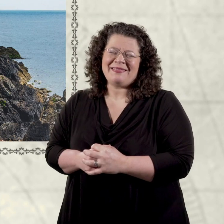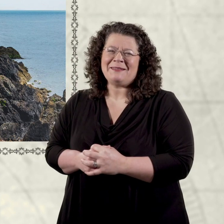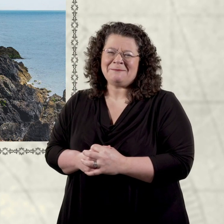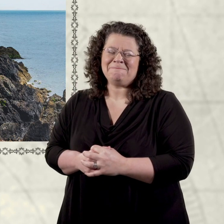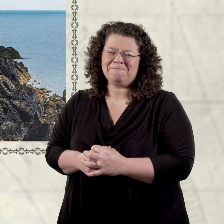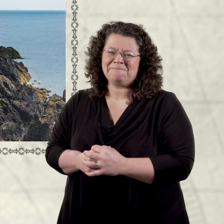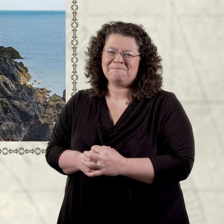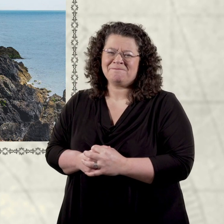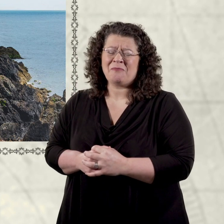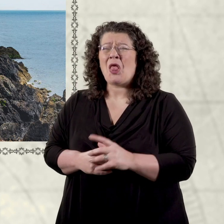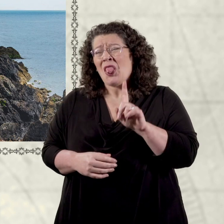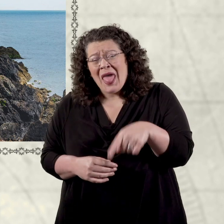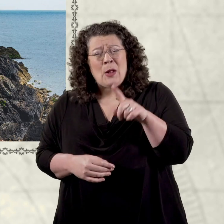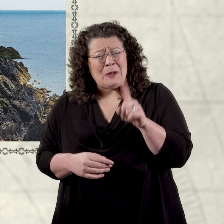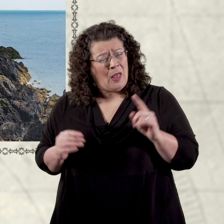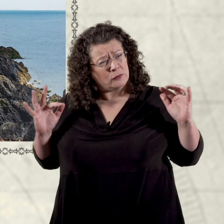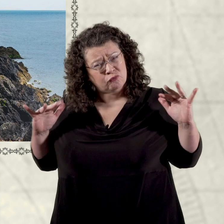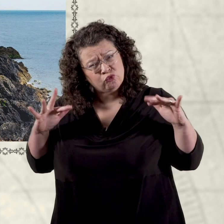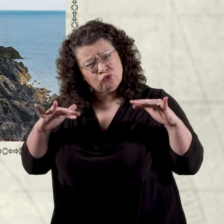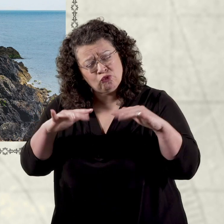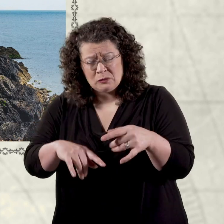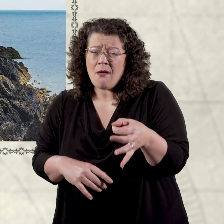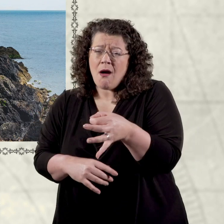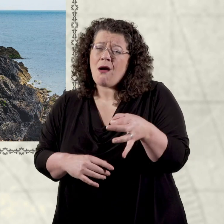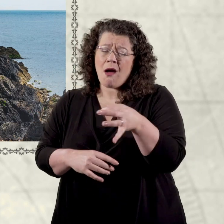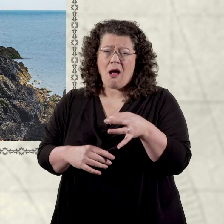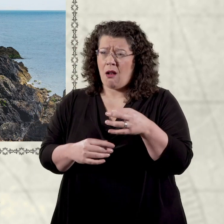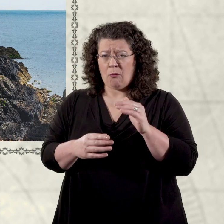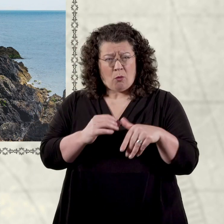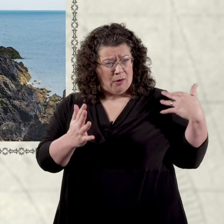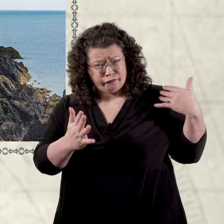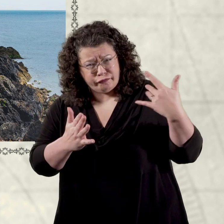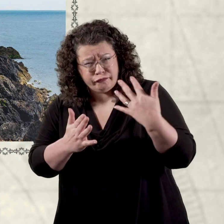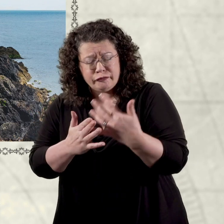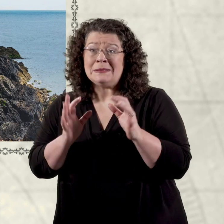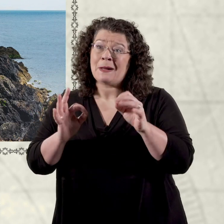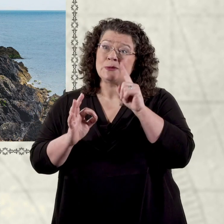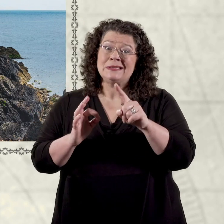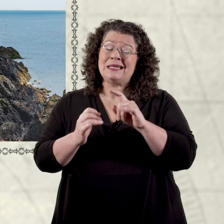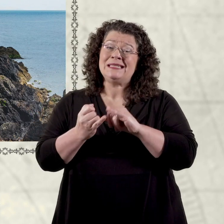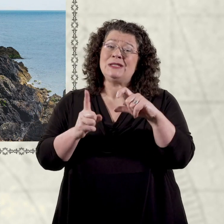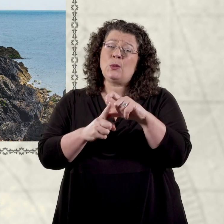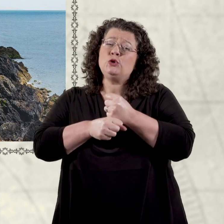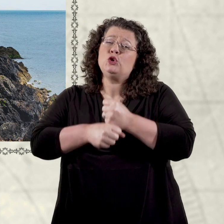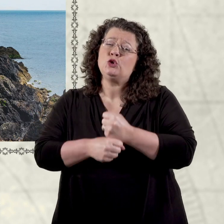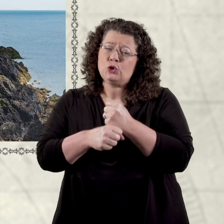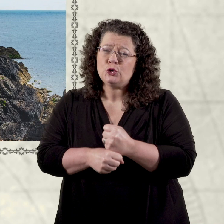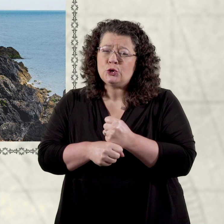Mae yna filoedd o bobl wedi ymweld â Ynys Llanddwyn yn enwedig i weld eglwys Santes Dwynwen dros y